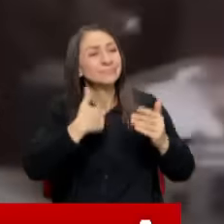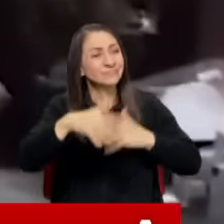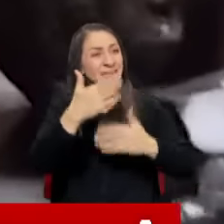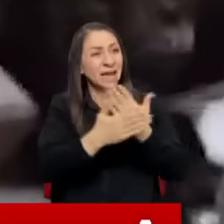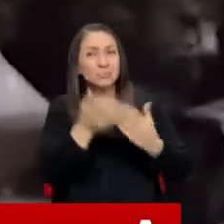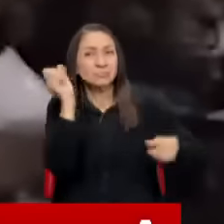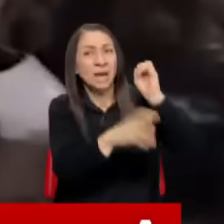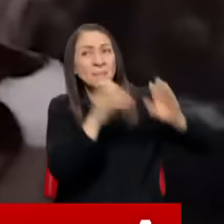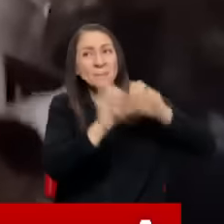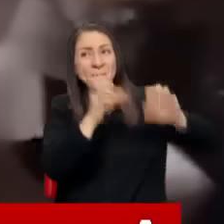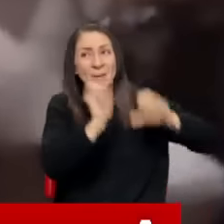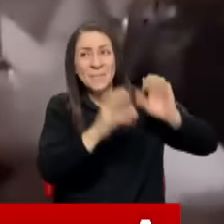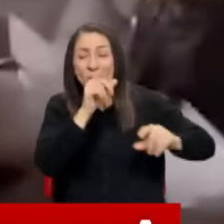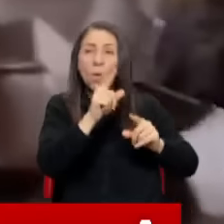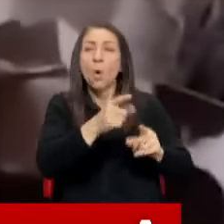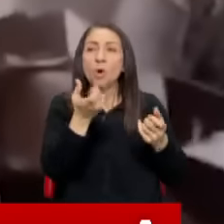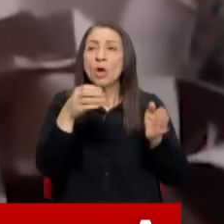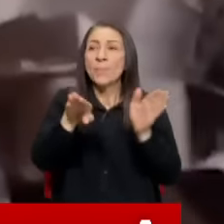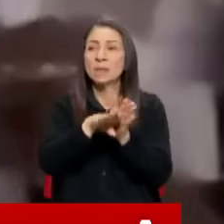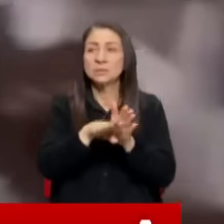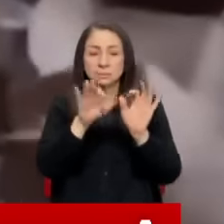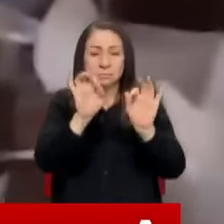yardımlar otoparkta.